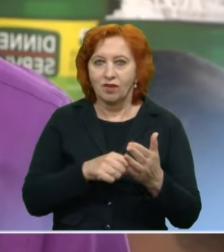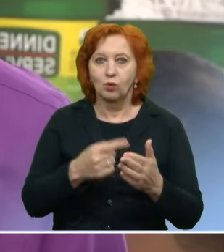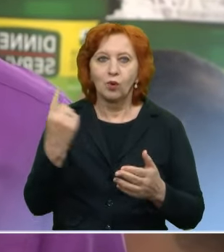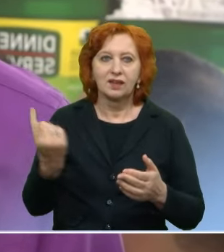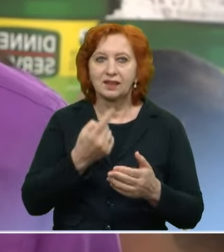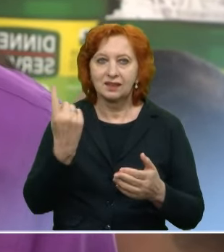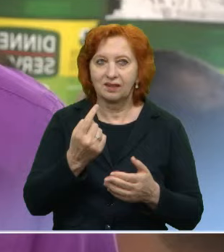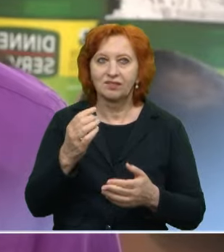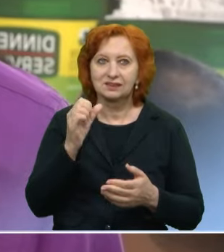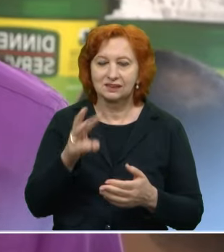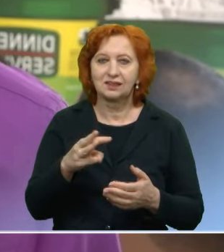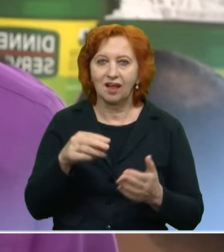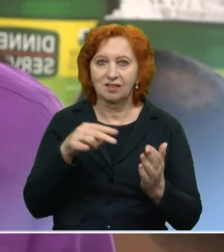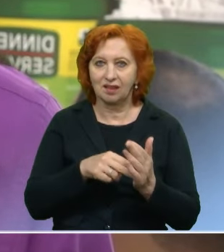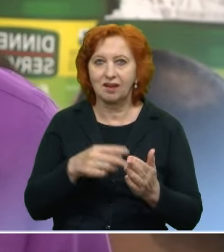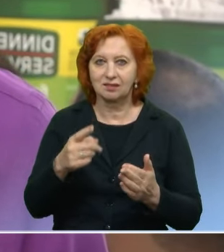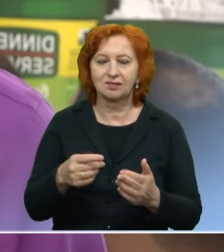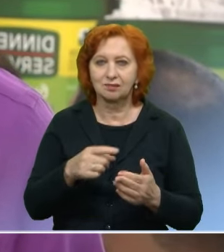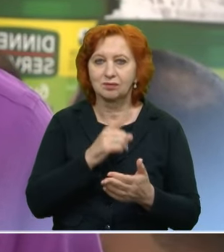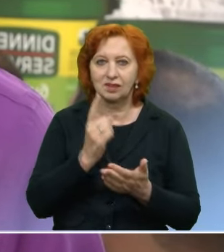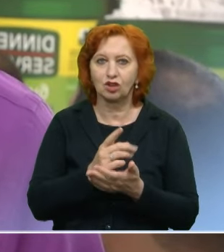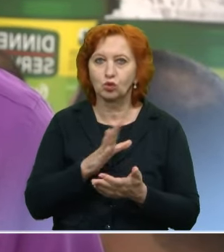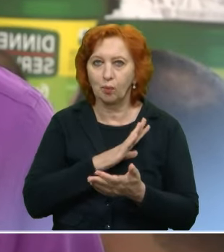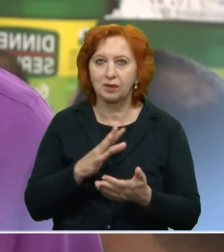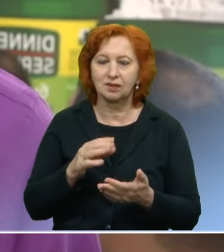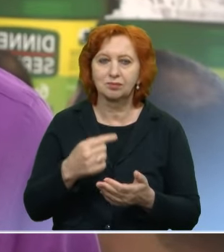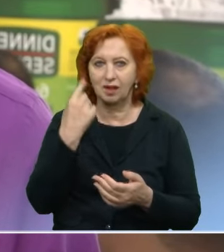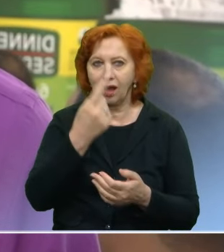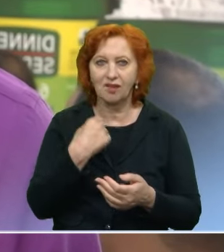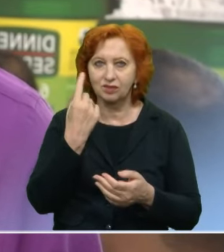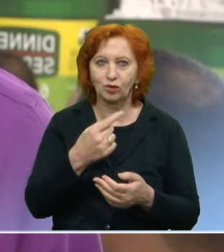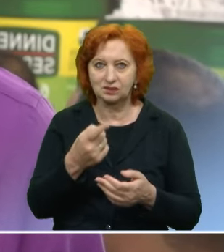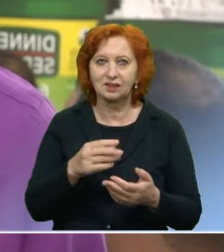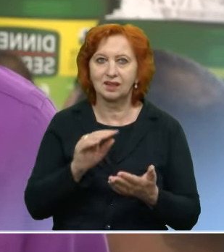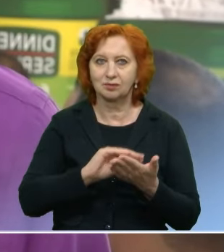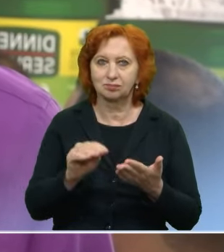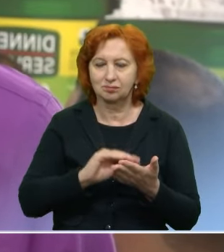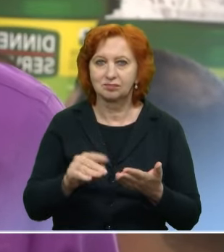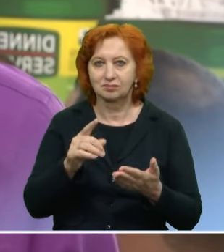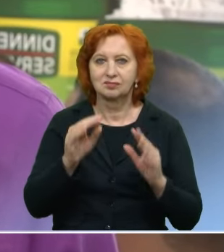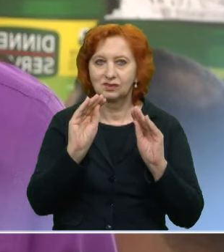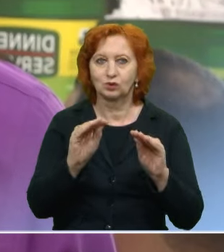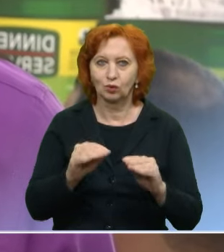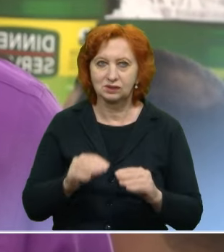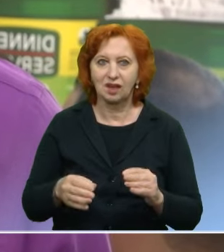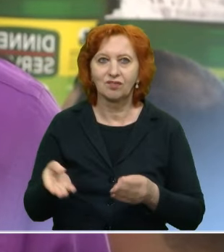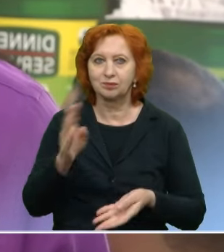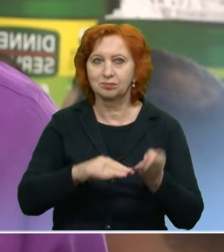Это обычно авторский имеет контекст приготовления.